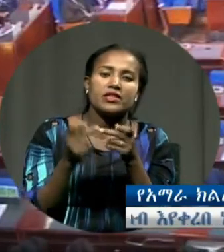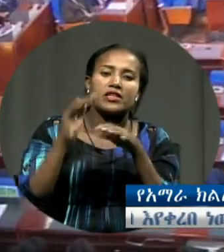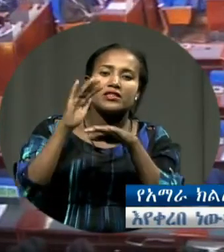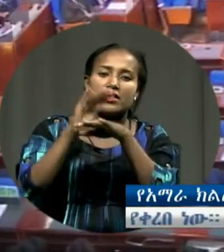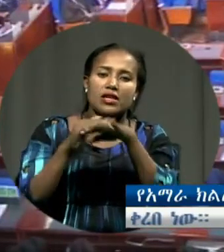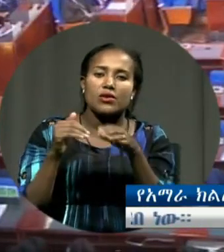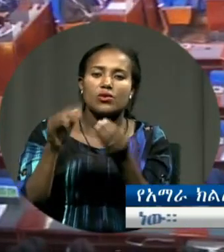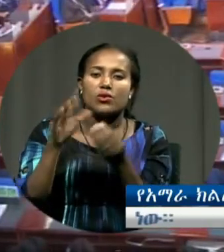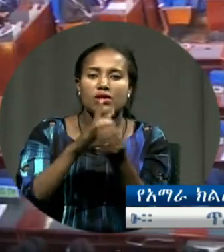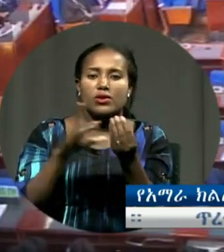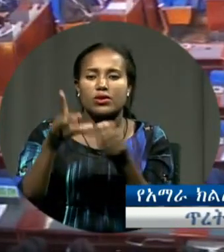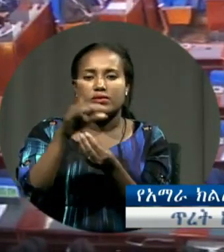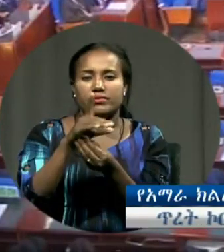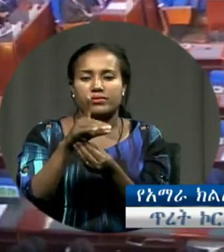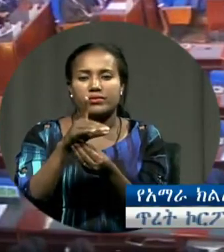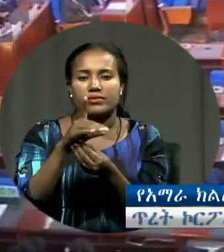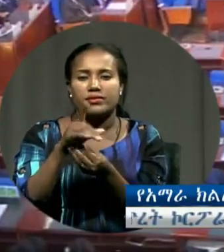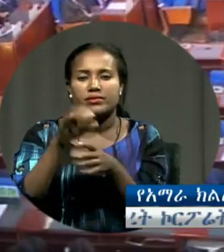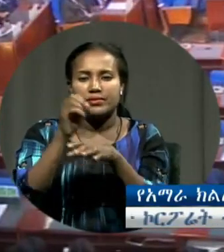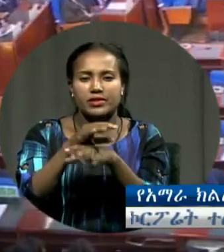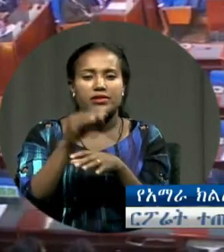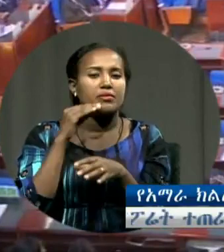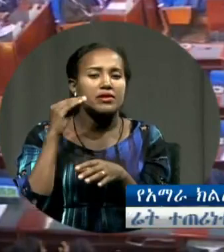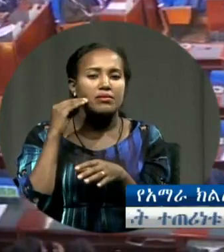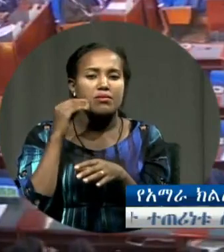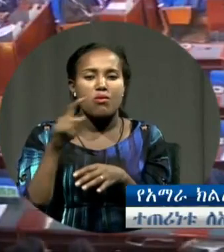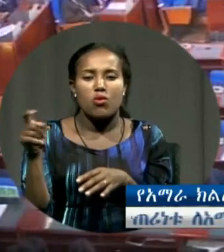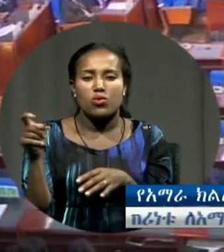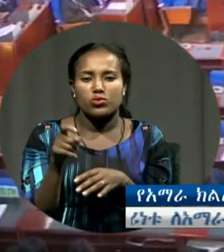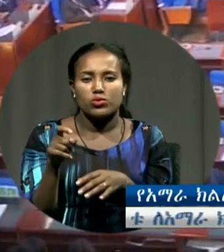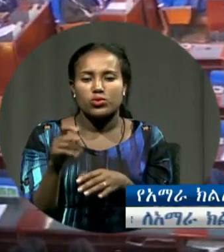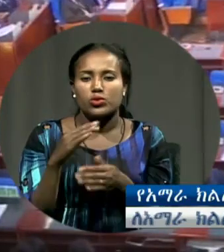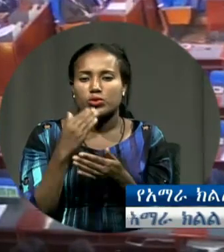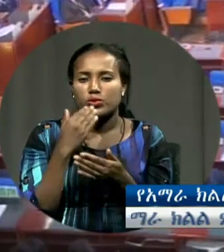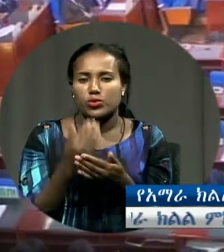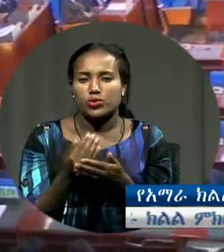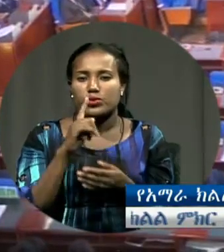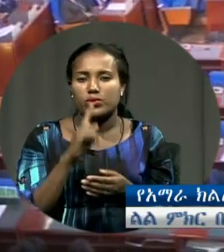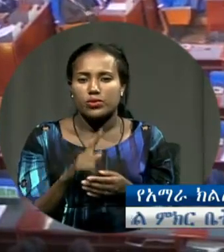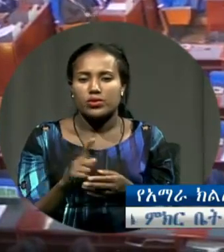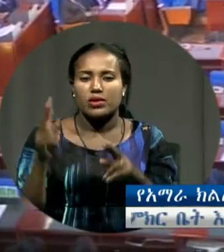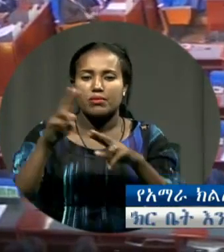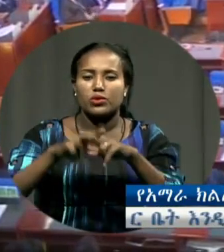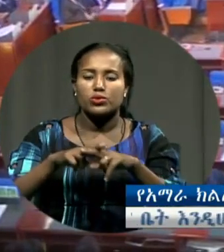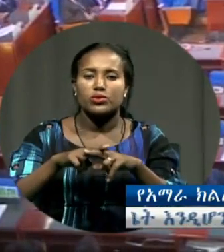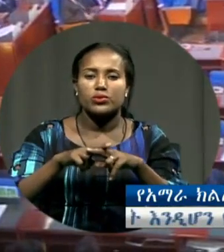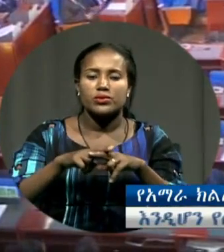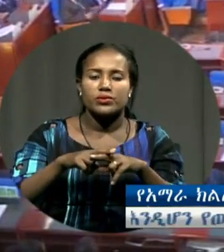ተጠሪነቱ ለክልል ምክር ቤት መሆኑ ጥሩ ነው። የተቀመጡትም